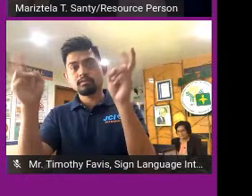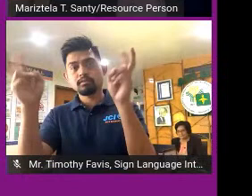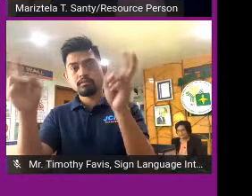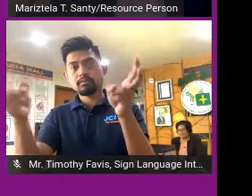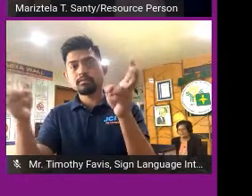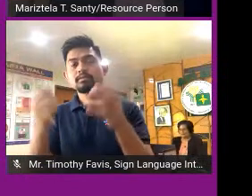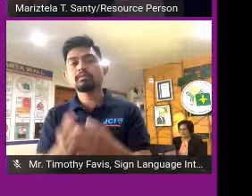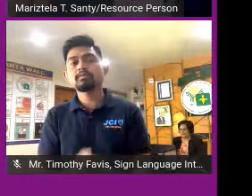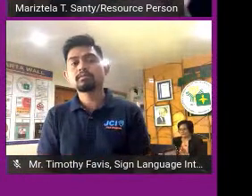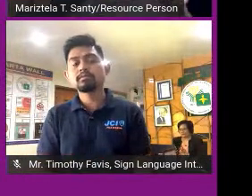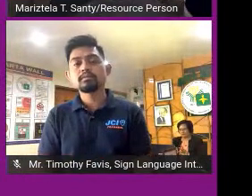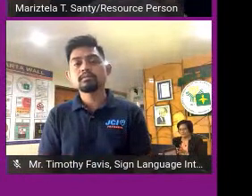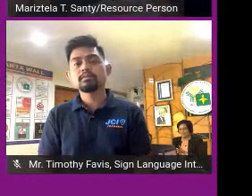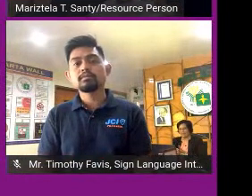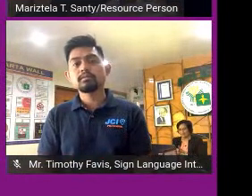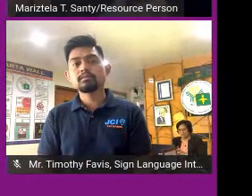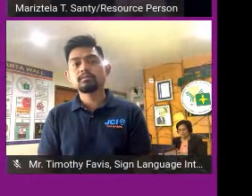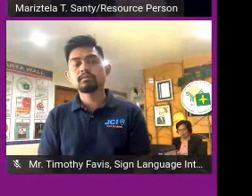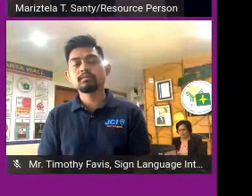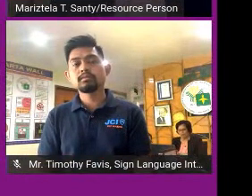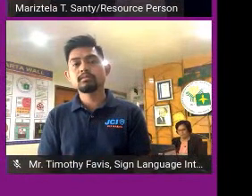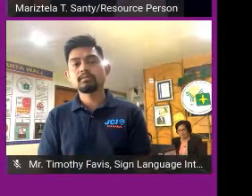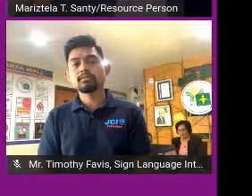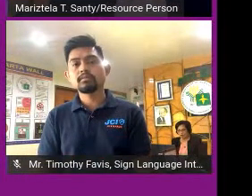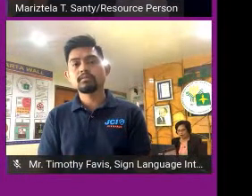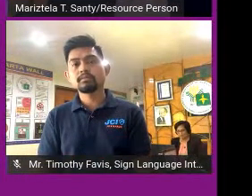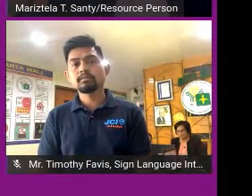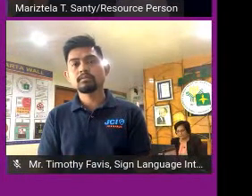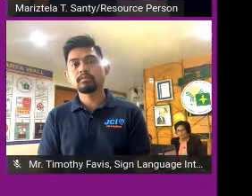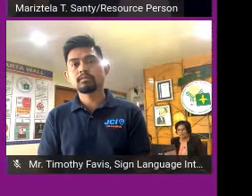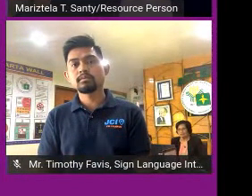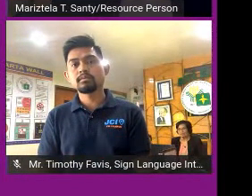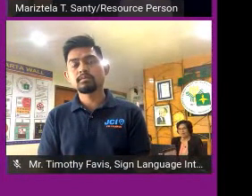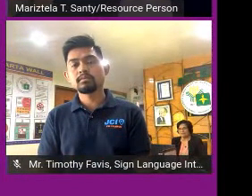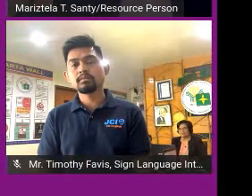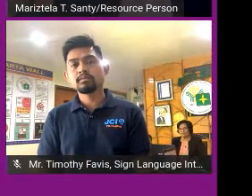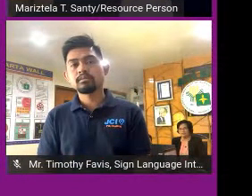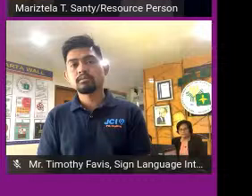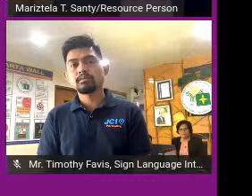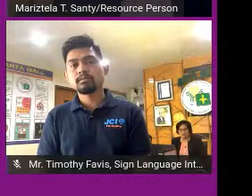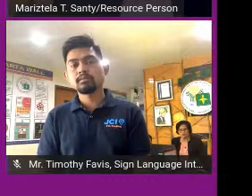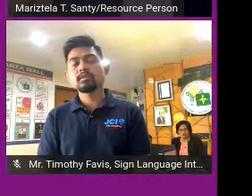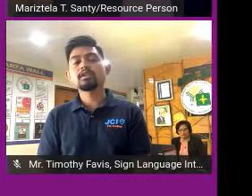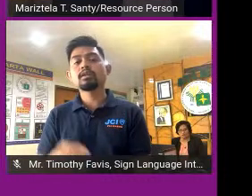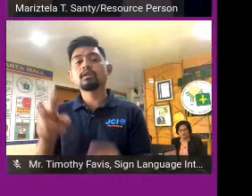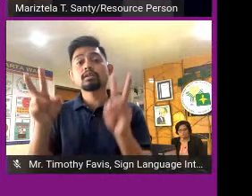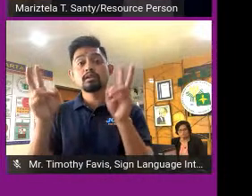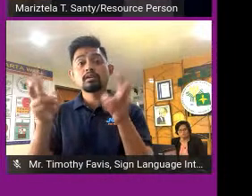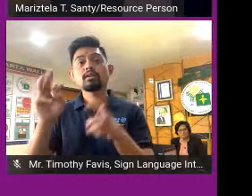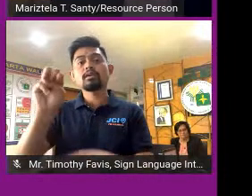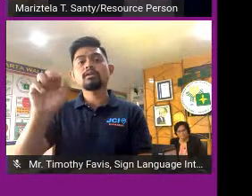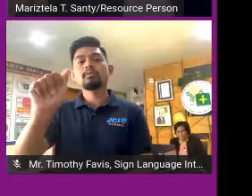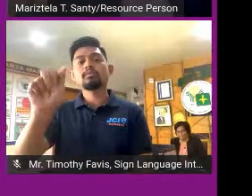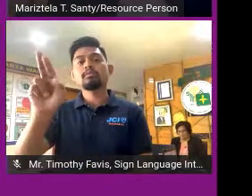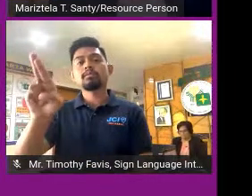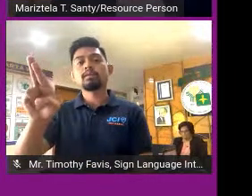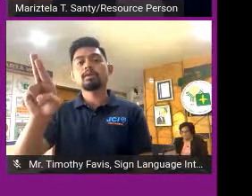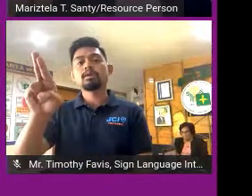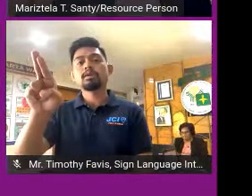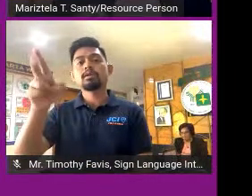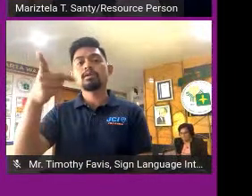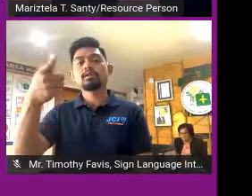the next topic that we will do, and we call it the marginalization of